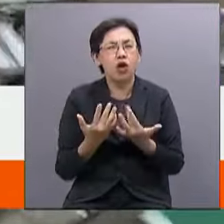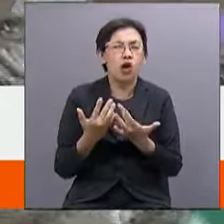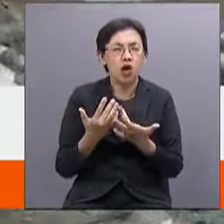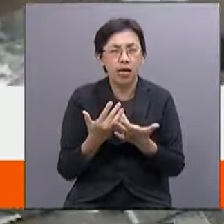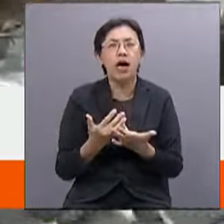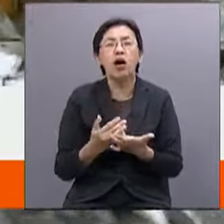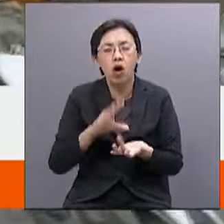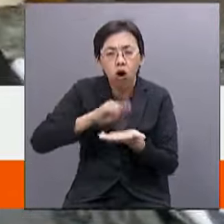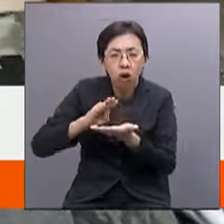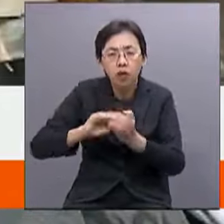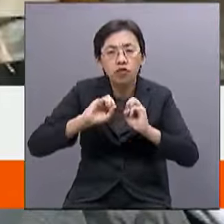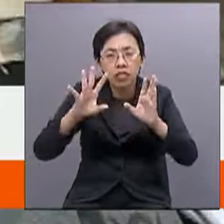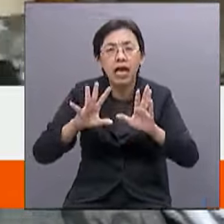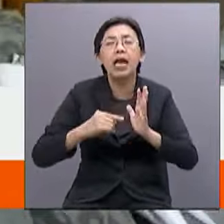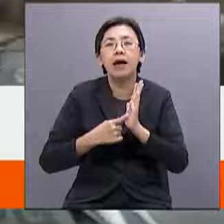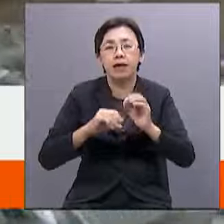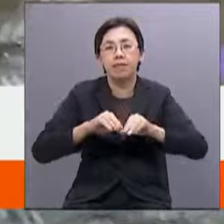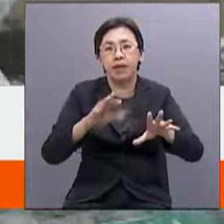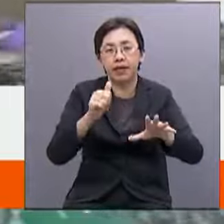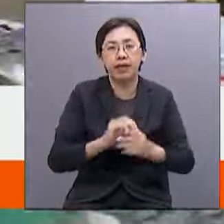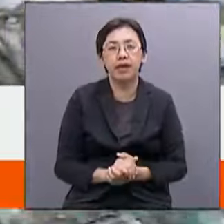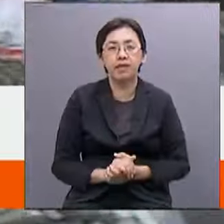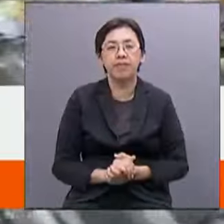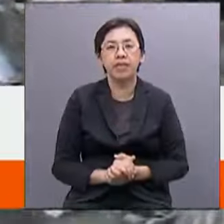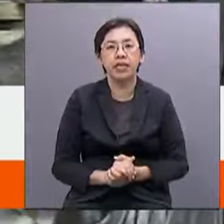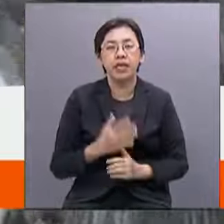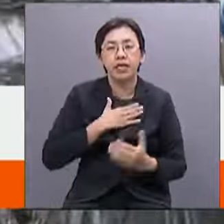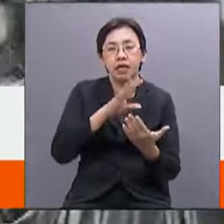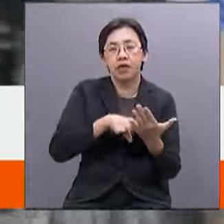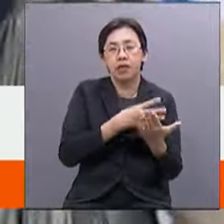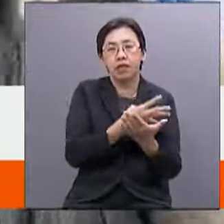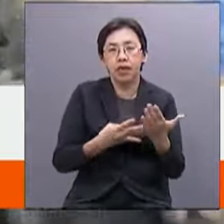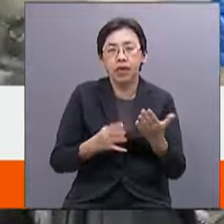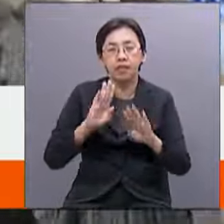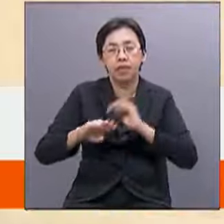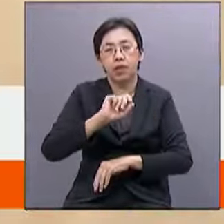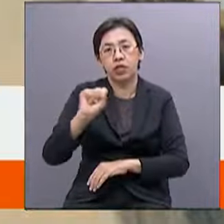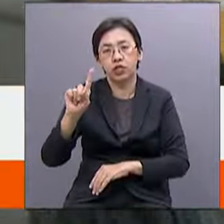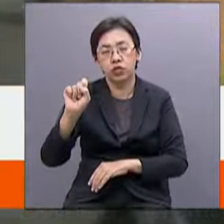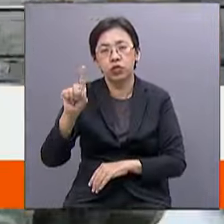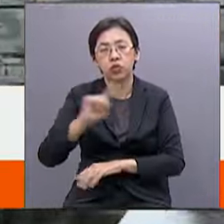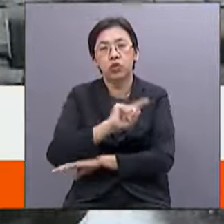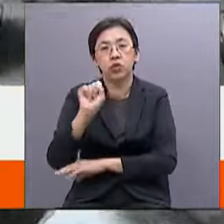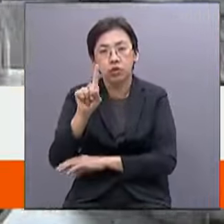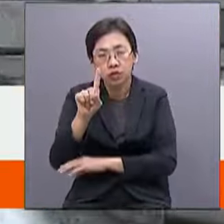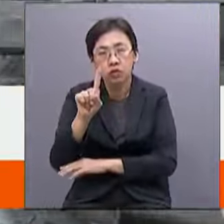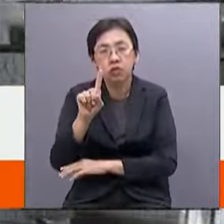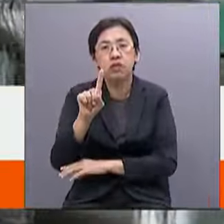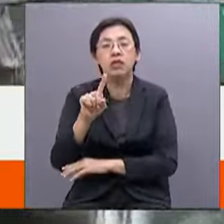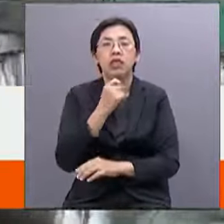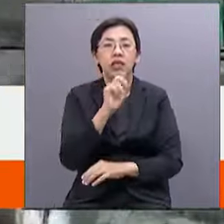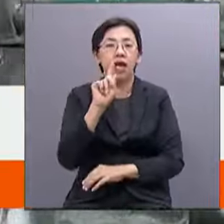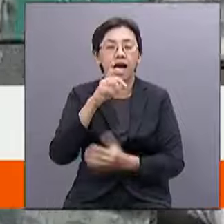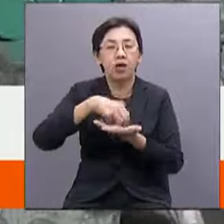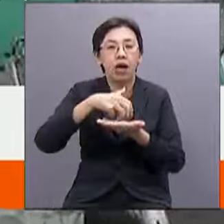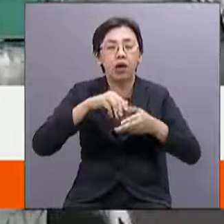งปรากฏที่ชัดเจนมากขึ้นครับซ ึ่ งเราก็วางแผนไปว่าภายในวันศุกร์เนี่ยจะต้องสามารถที่จะแถลงข่าวให้ประชา